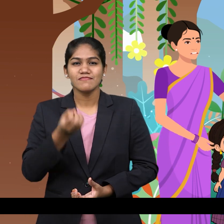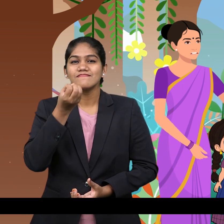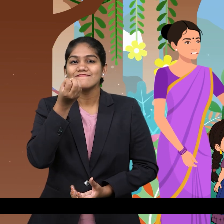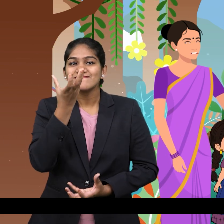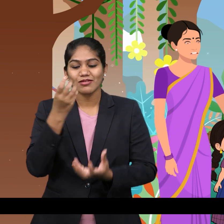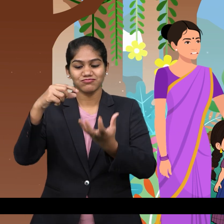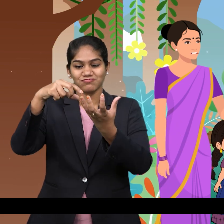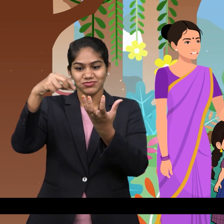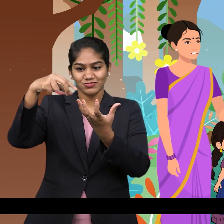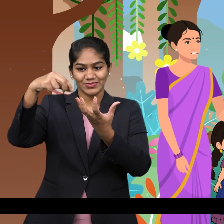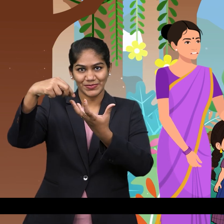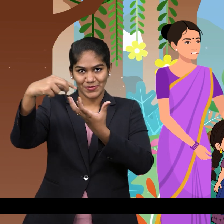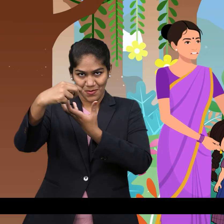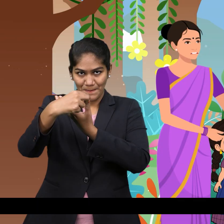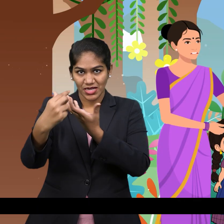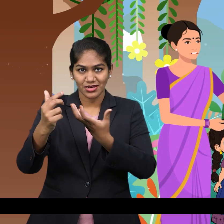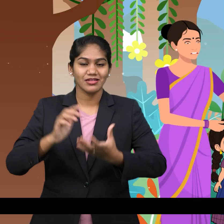पंखुड़ी,